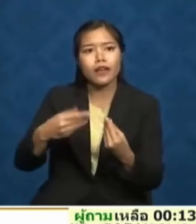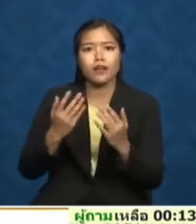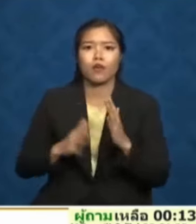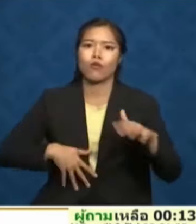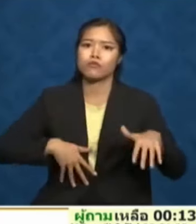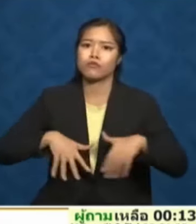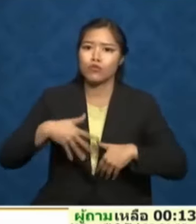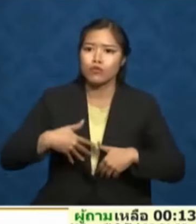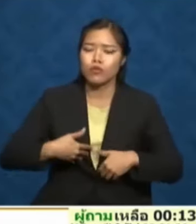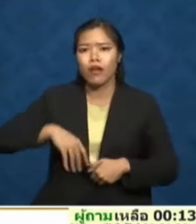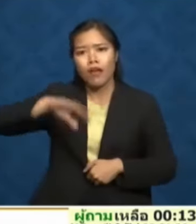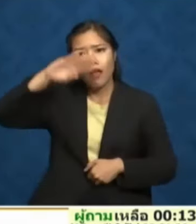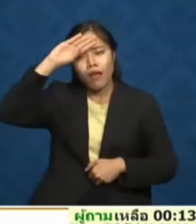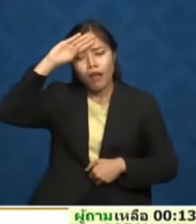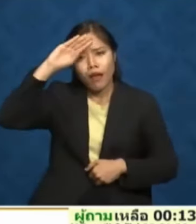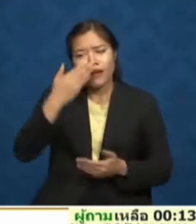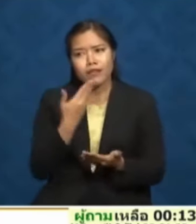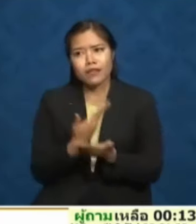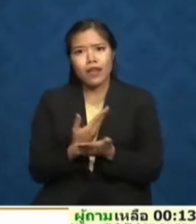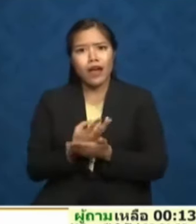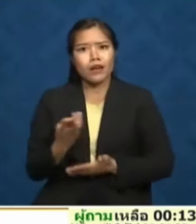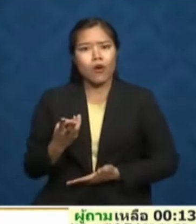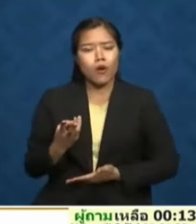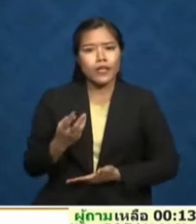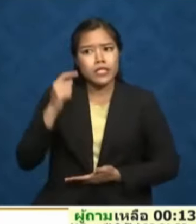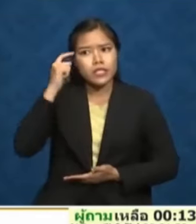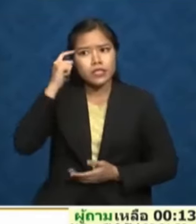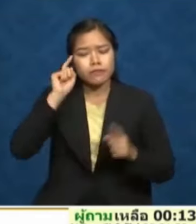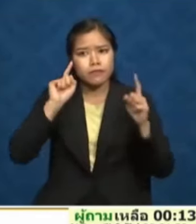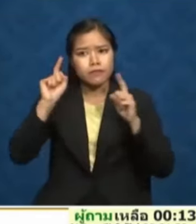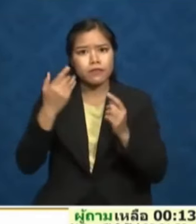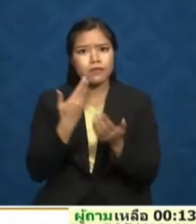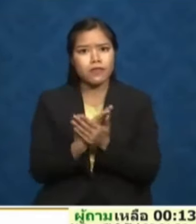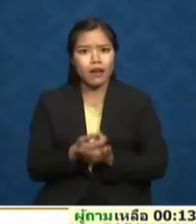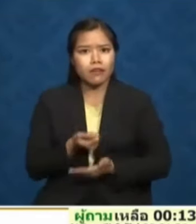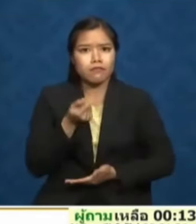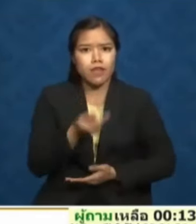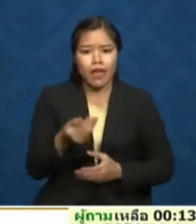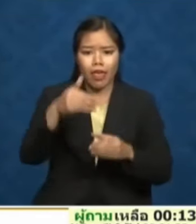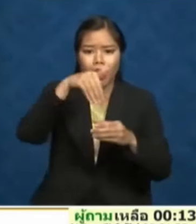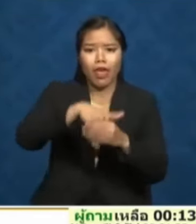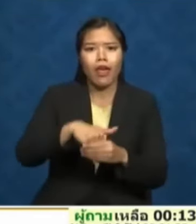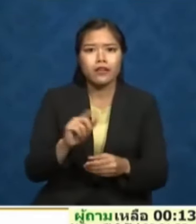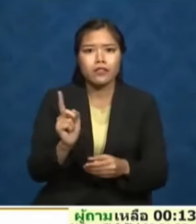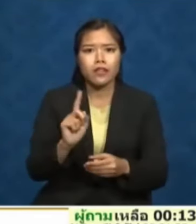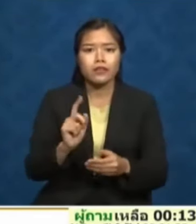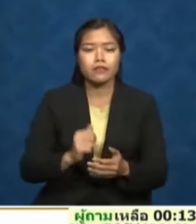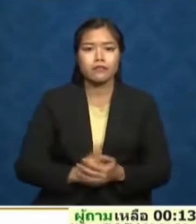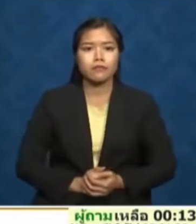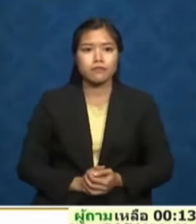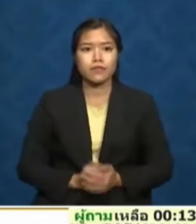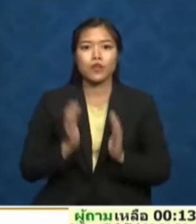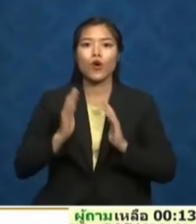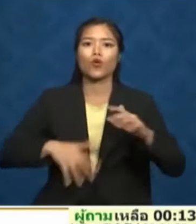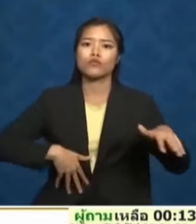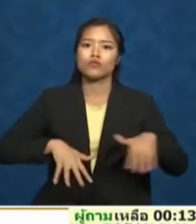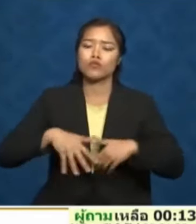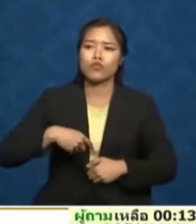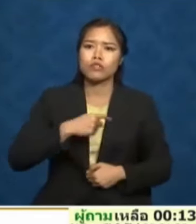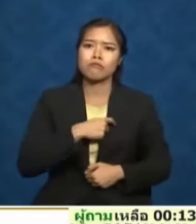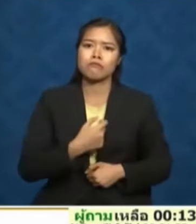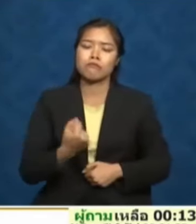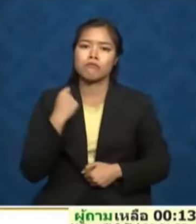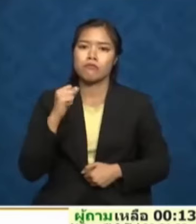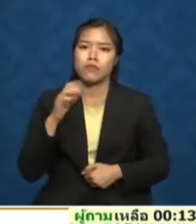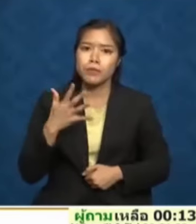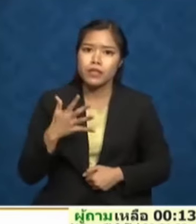มีสตางค์มากอยู่แล้วนะคะแล้วต้องมานั่งคิดจะเอาเงินที่ไหนไปหยอดกล่องบริจาคค่ะประชาชนขาดความเชื่อมั่น